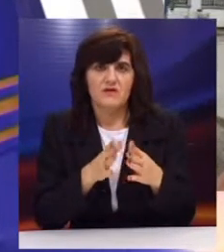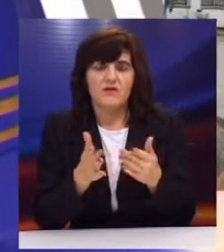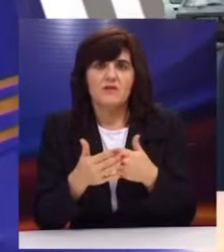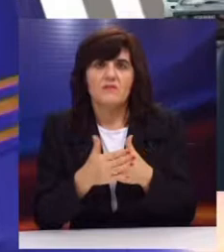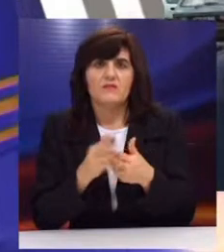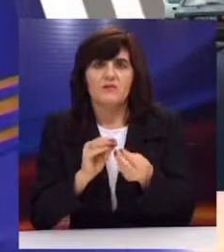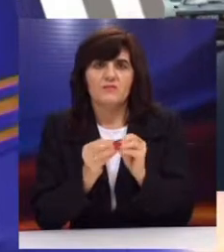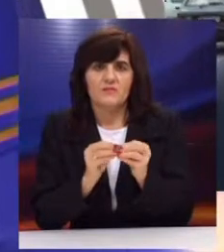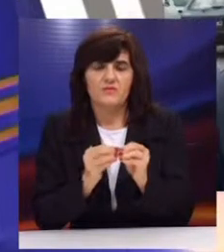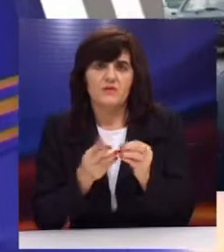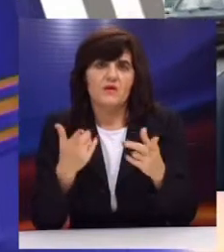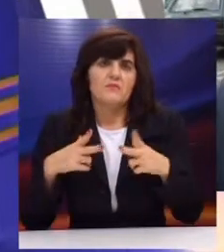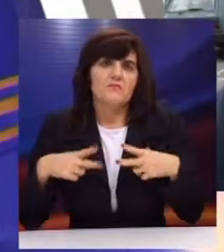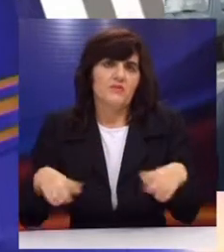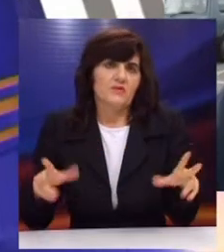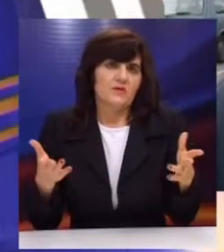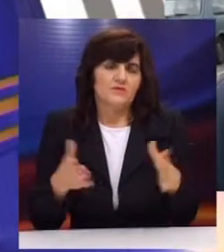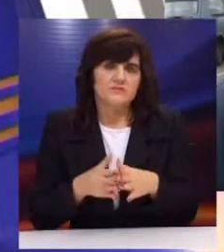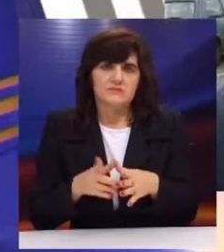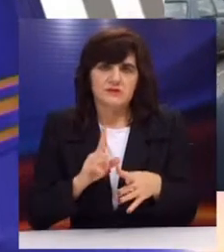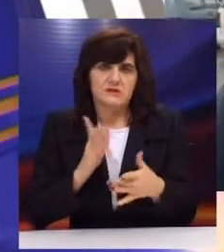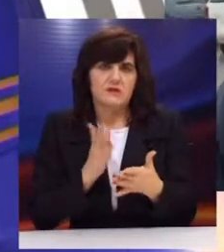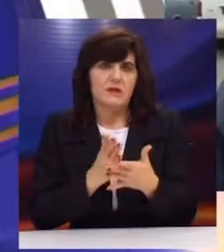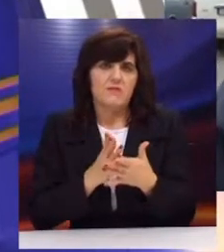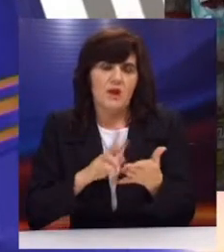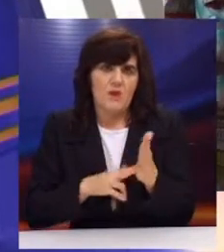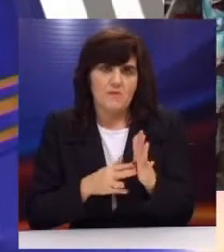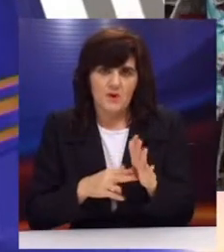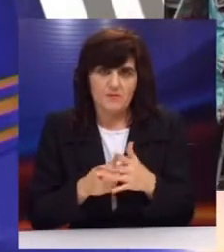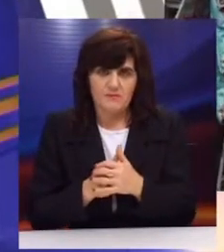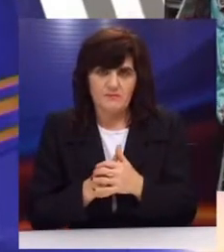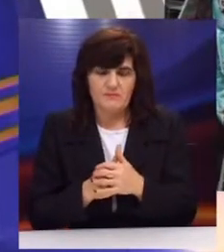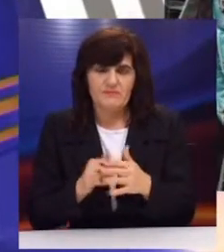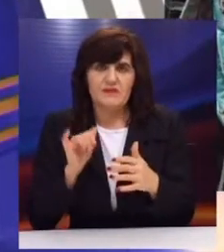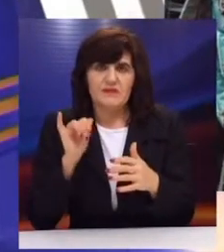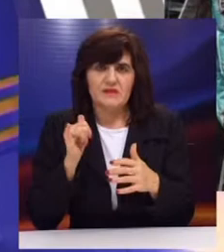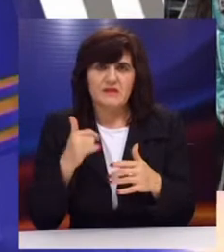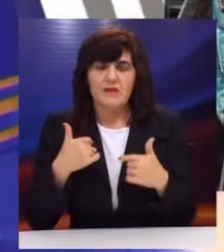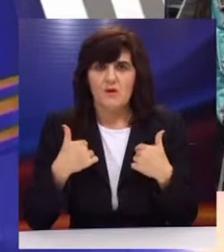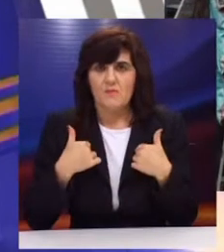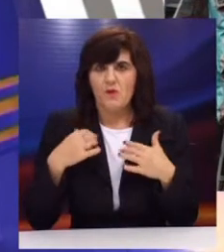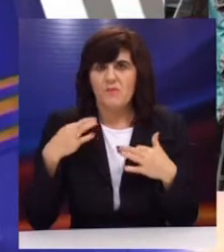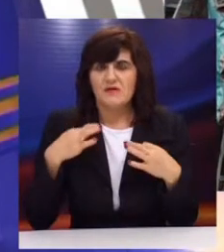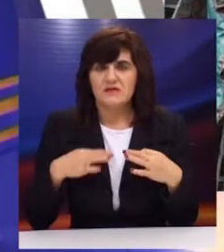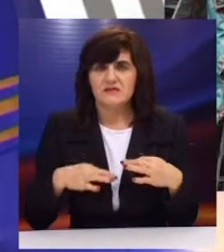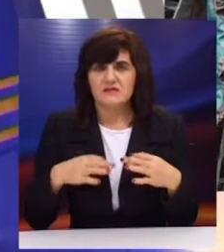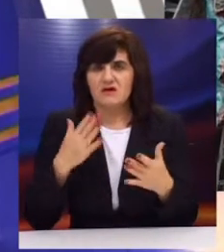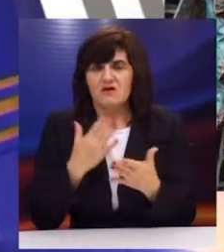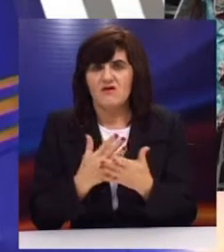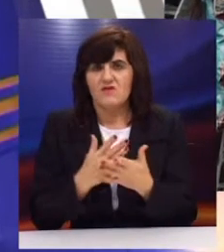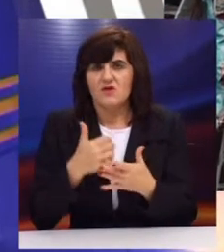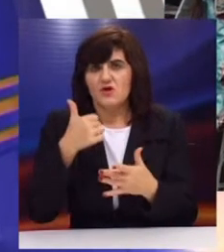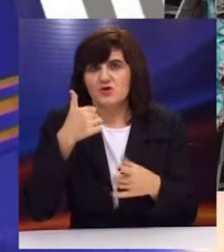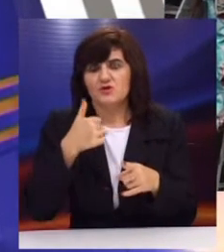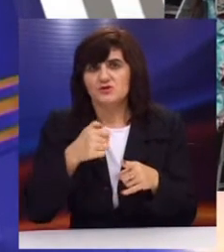grad. Do sada nije bilo problema, valjda neće ni biti. Korisne mom sinu su već zbog toga što